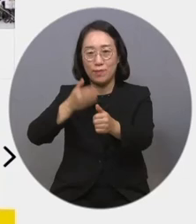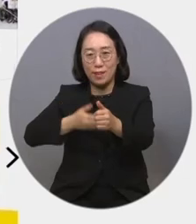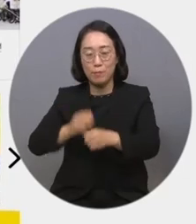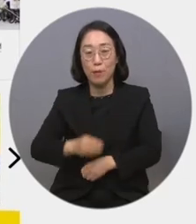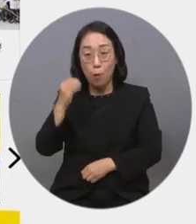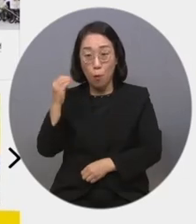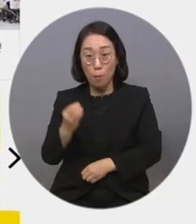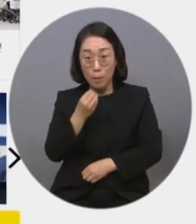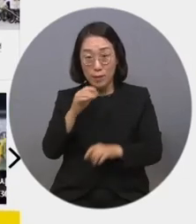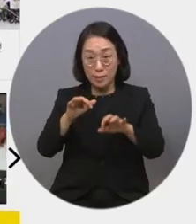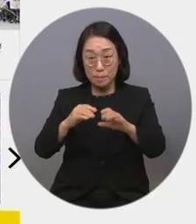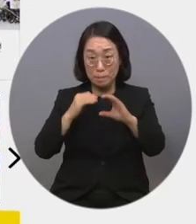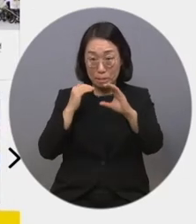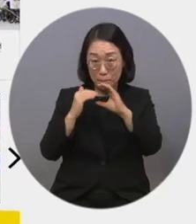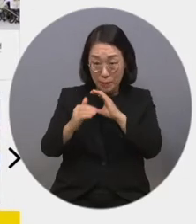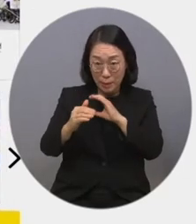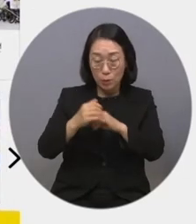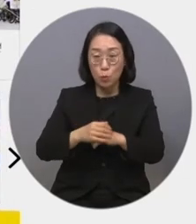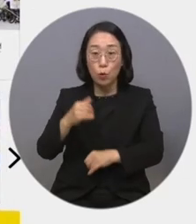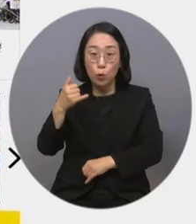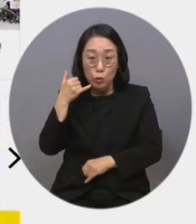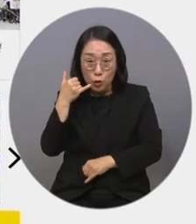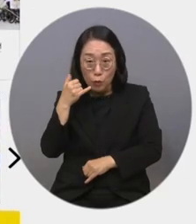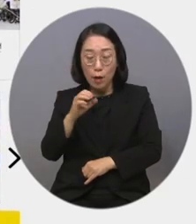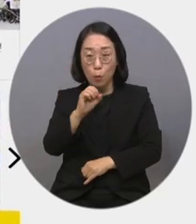홈페이지 또는 전자우편